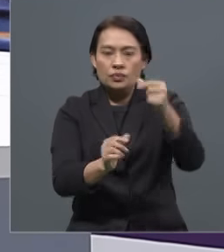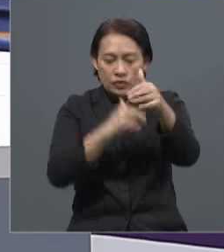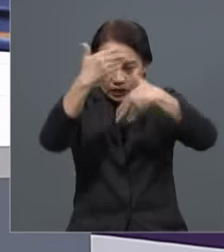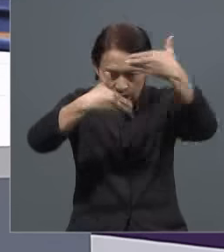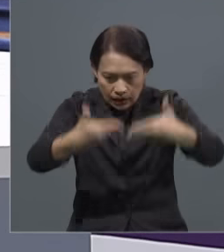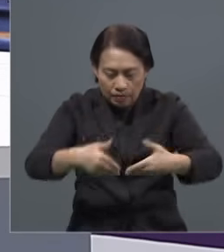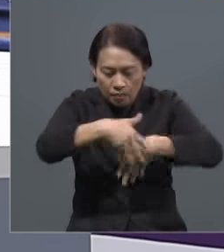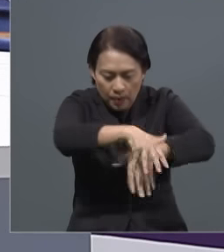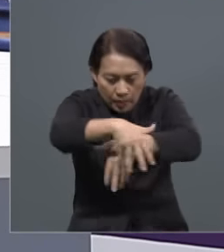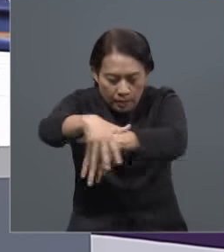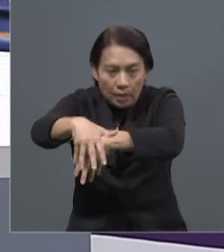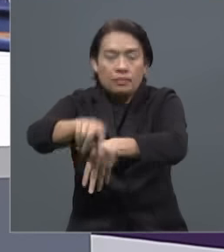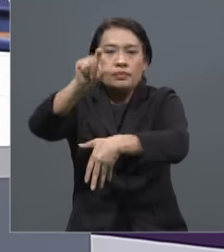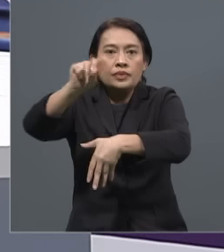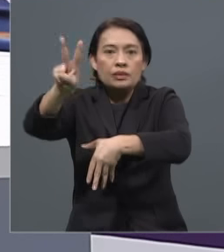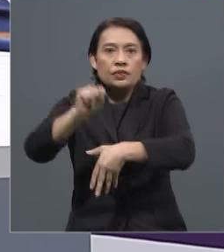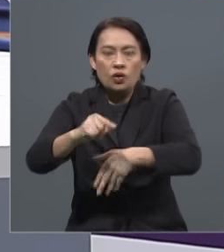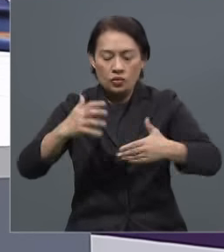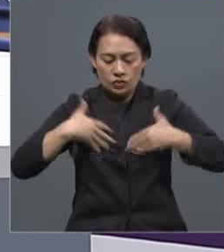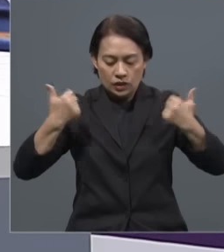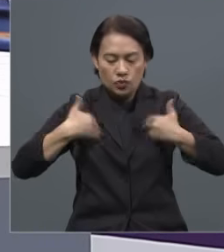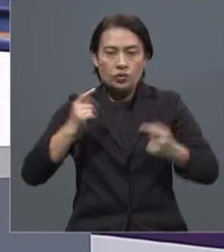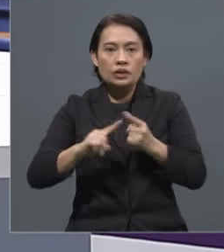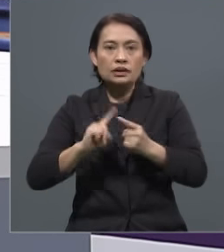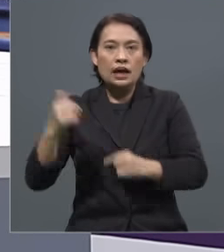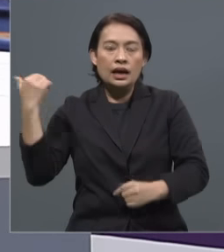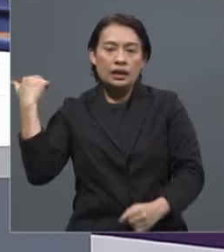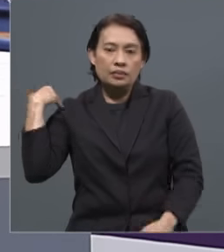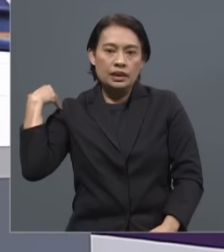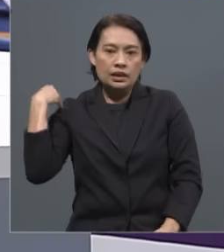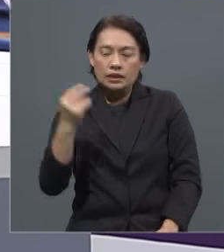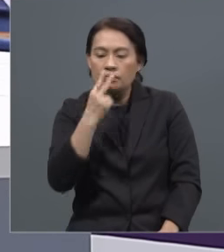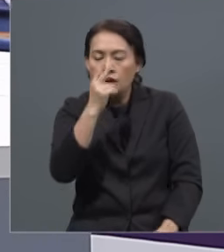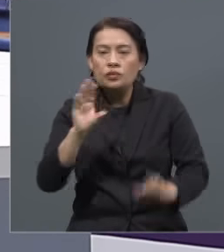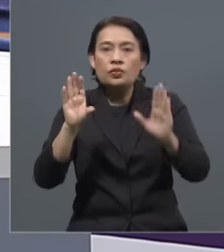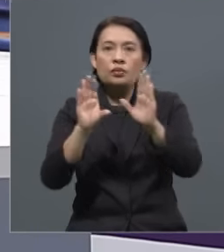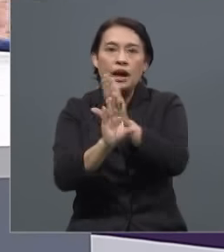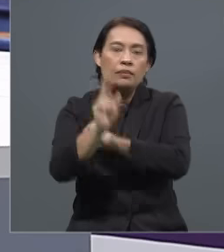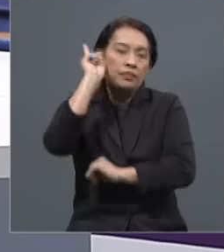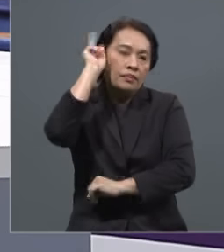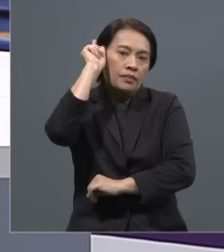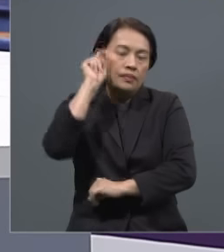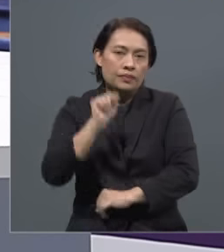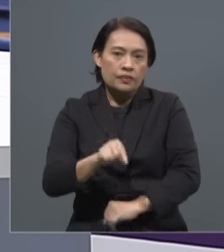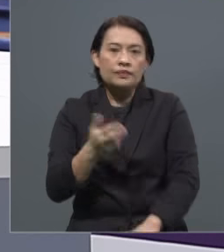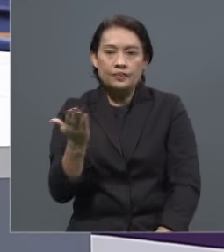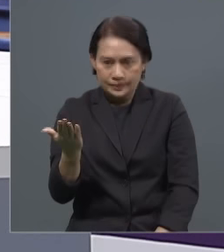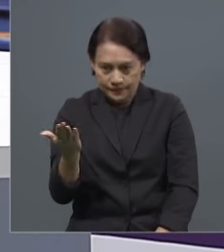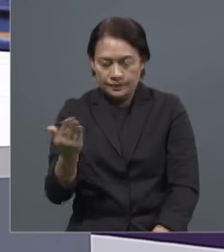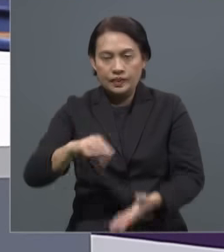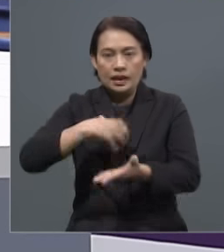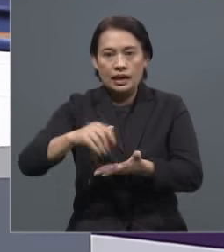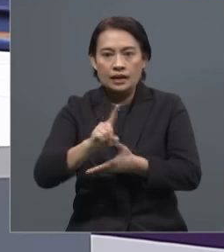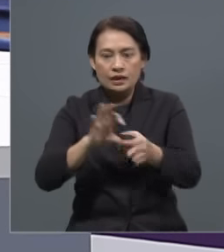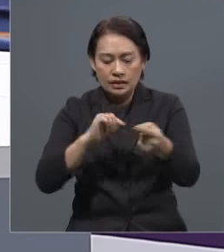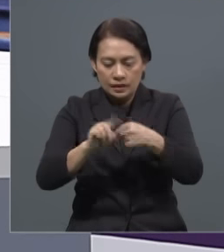22ขบวนฮะบรรยากาศจะสนุกสนานม่วนซื่นม่วนแซ่บขนาดไหนนะไปติดตามจากผู้สื่อข่าวของเราคุณพีรนิตพรหมมาครับรายงานมาจ